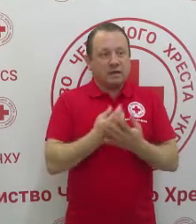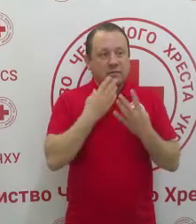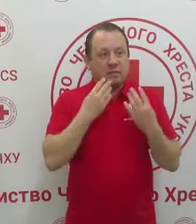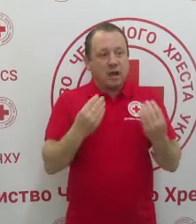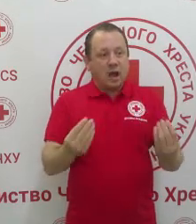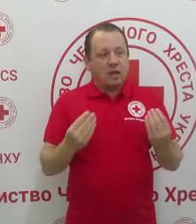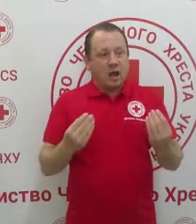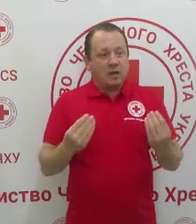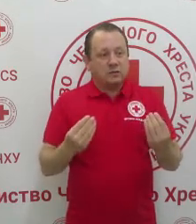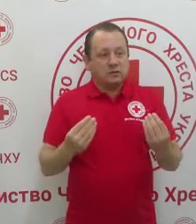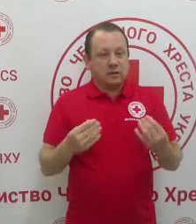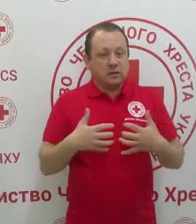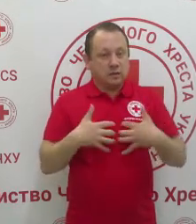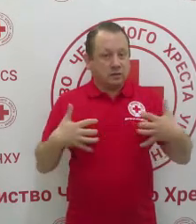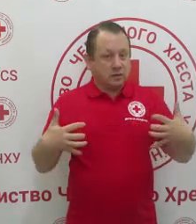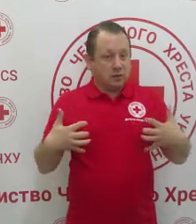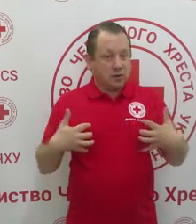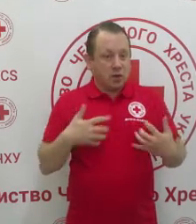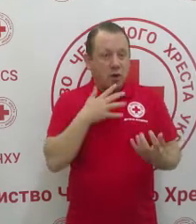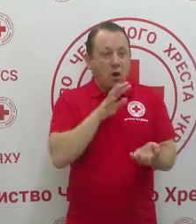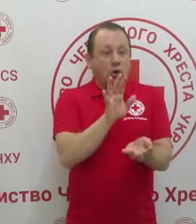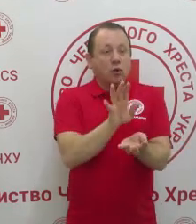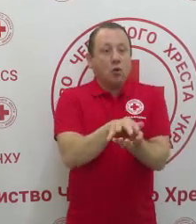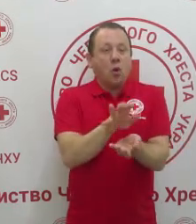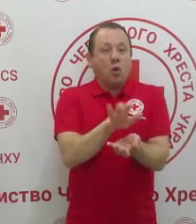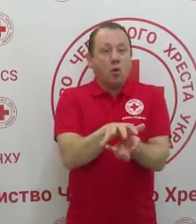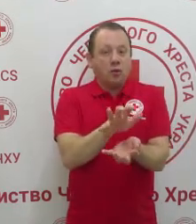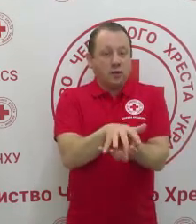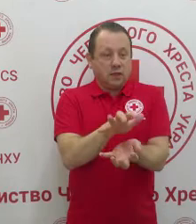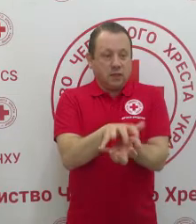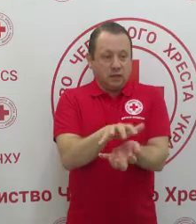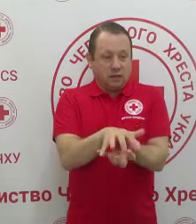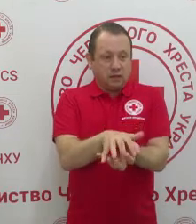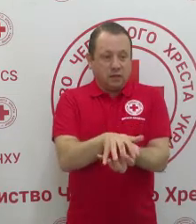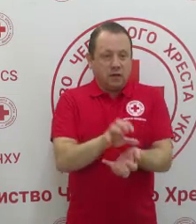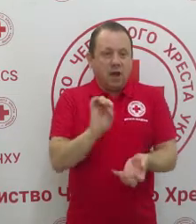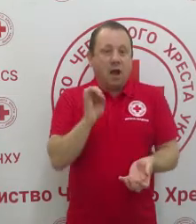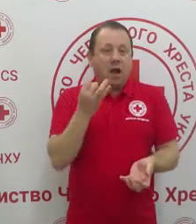Я вирізаю зірочку. А в мене вийде класний крокодил.